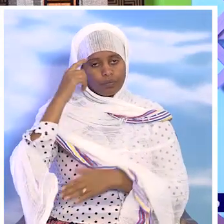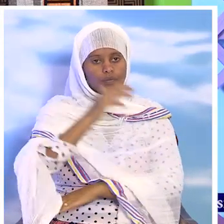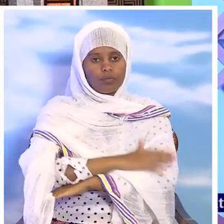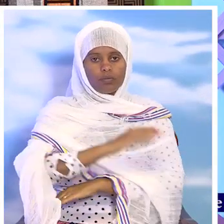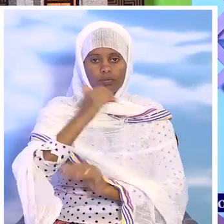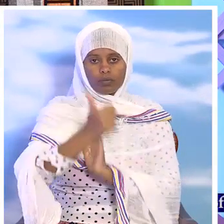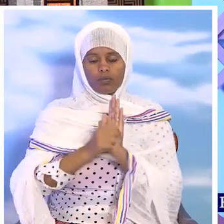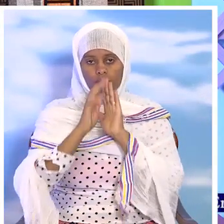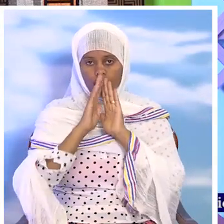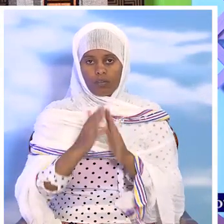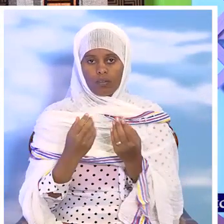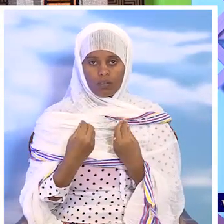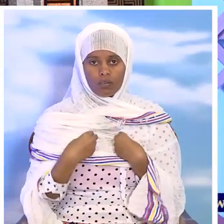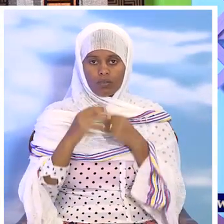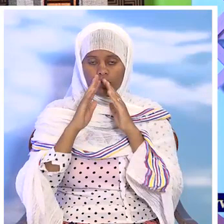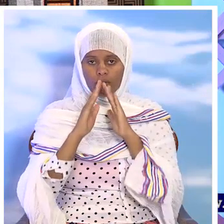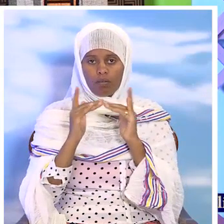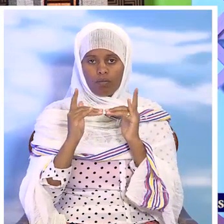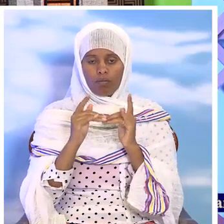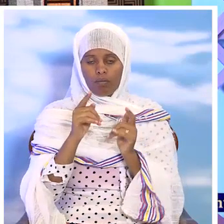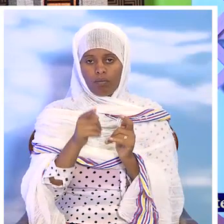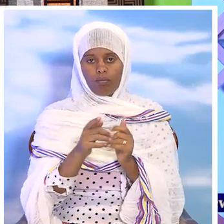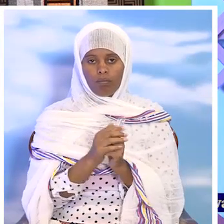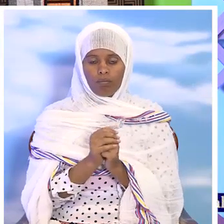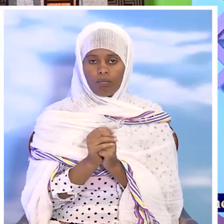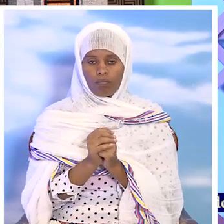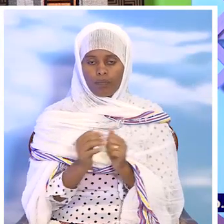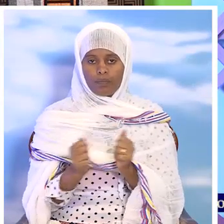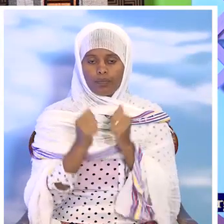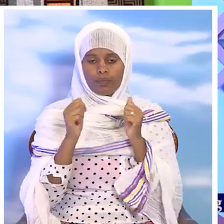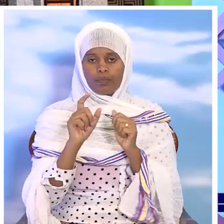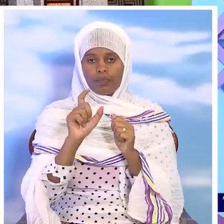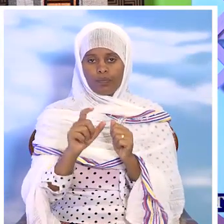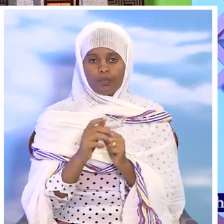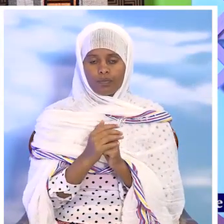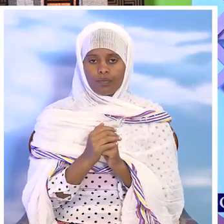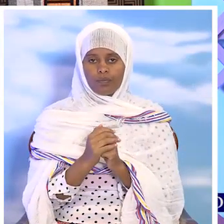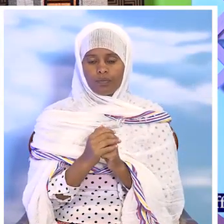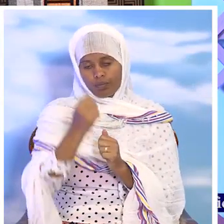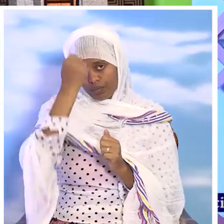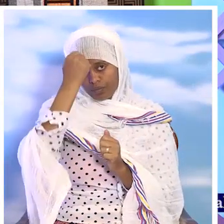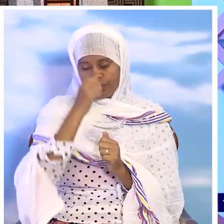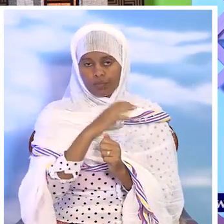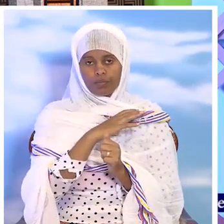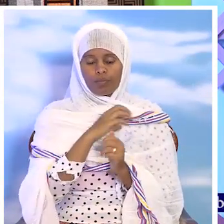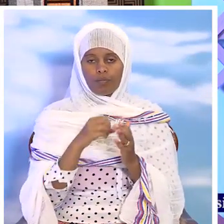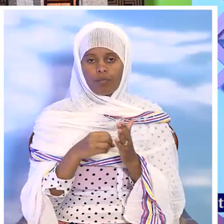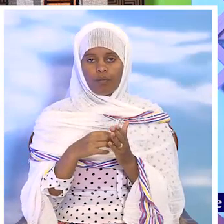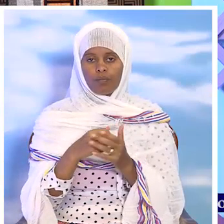ዓመተ ሰላም ረሃዋን ገብረና ድማ ቅዱስ ቤተክርስትያን በዚ ኣጋጣሚ እዚ ዘኻኽር ማለት እዩ።